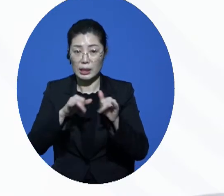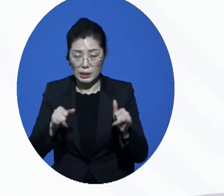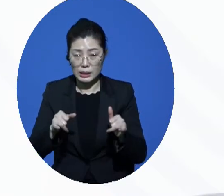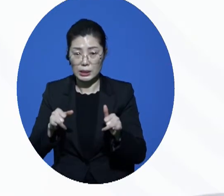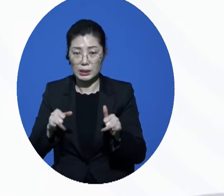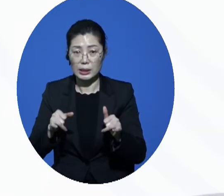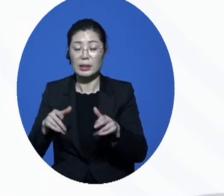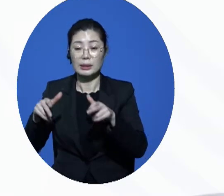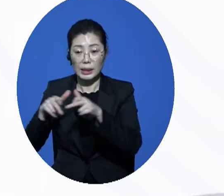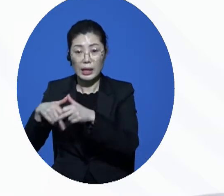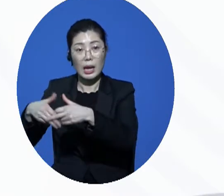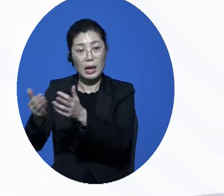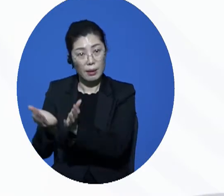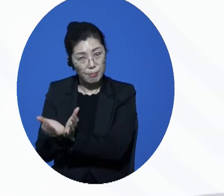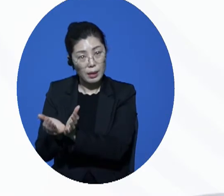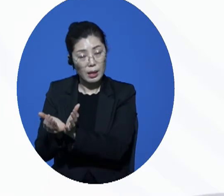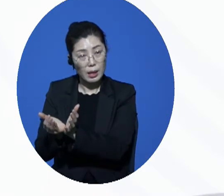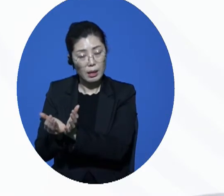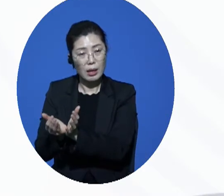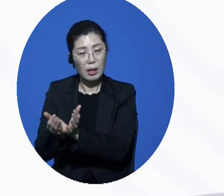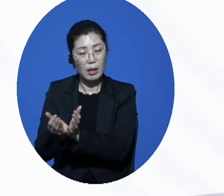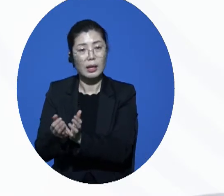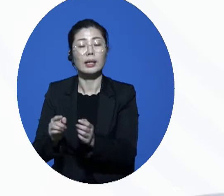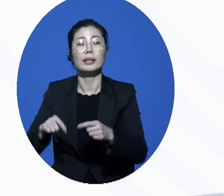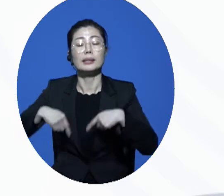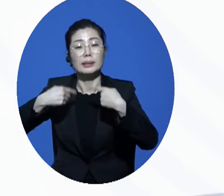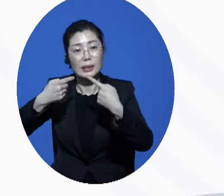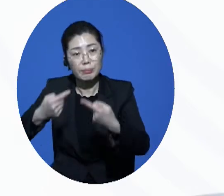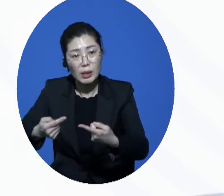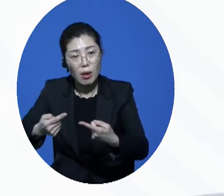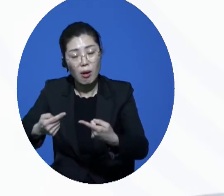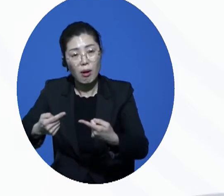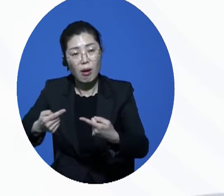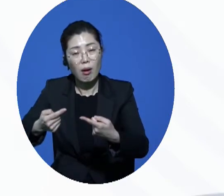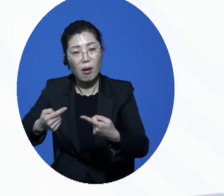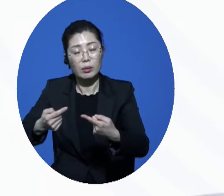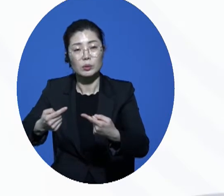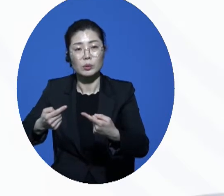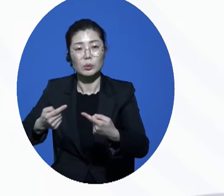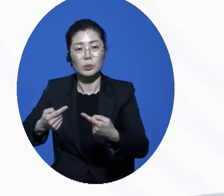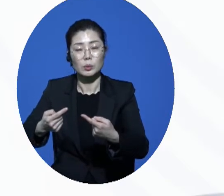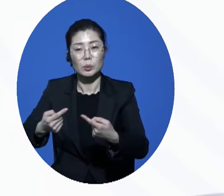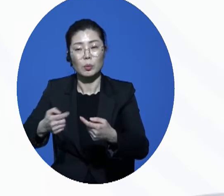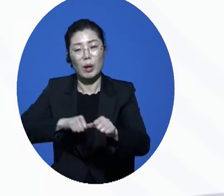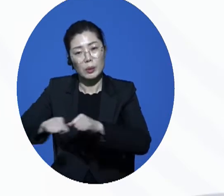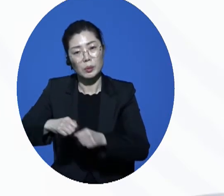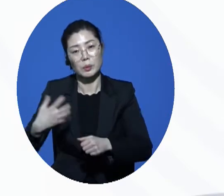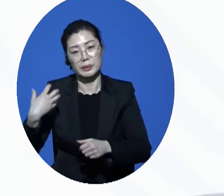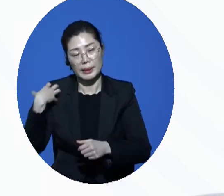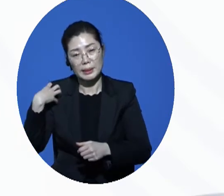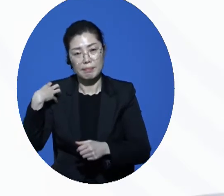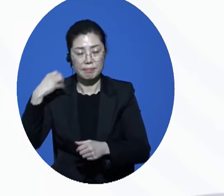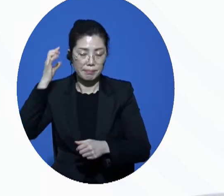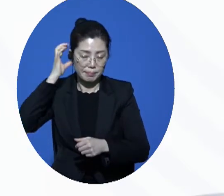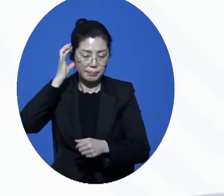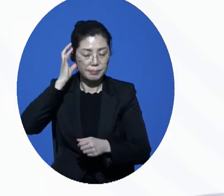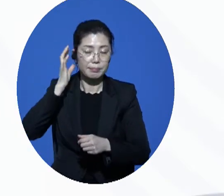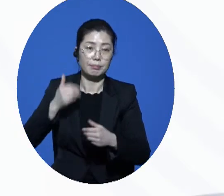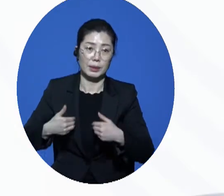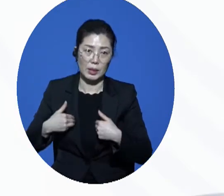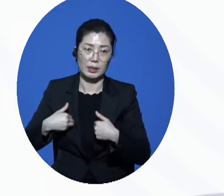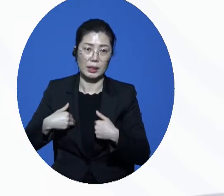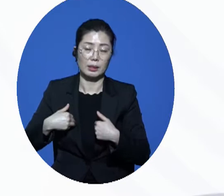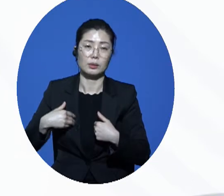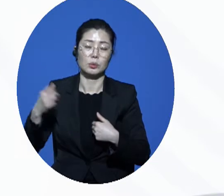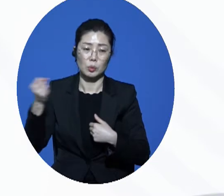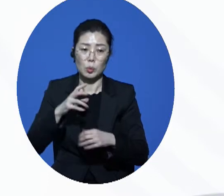장애인과 또한 장애 단체들의 완전한 참여와 의미 있는 관여와 리더십을 보장을 해야 된다는 점, 특히 코로나19 대응에